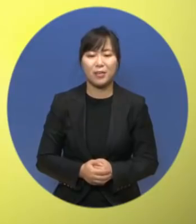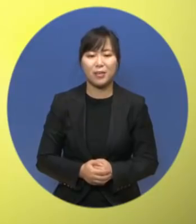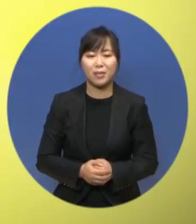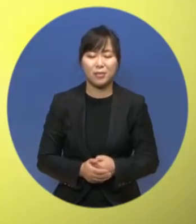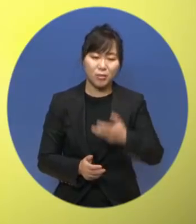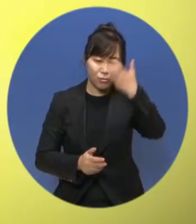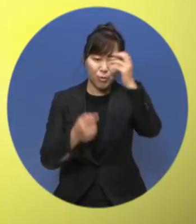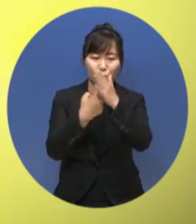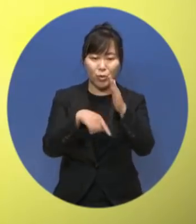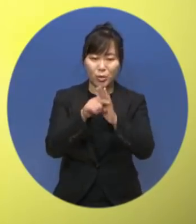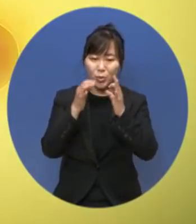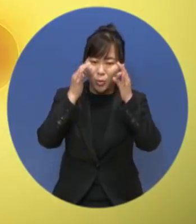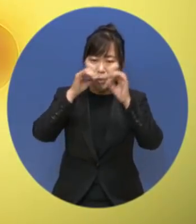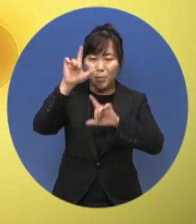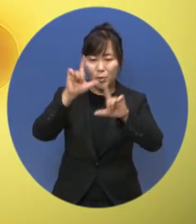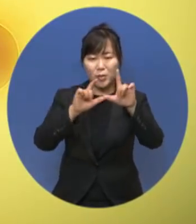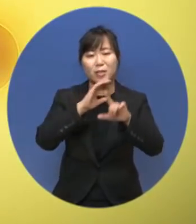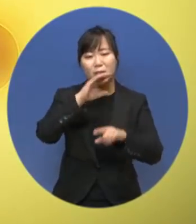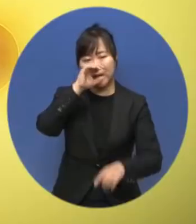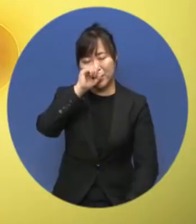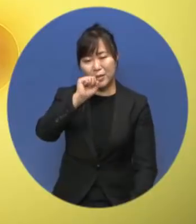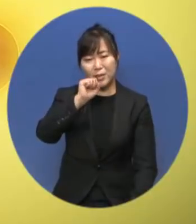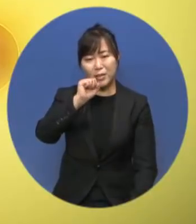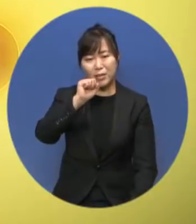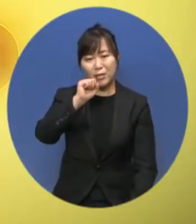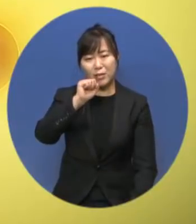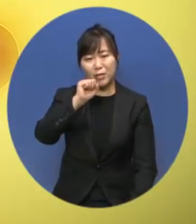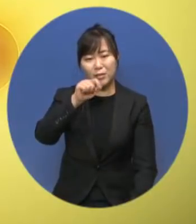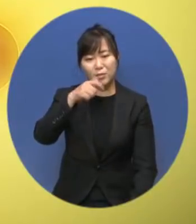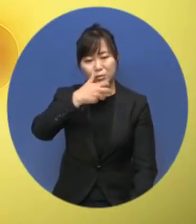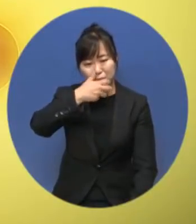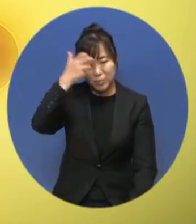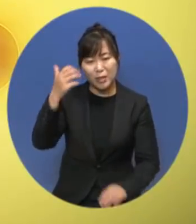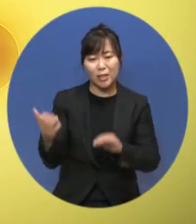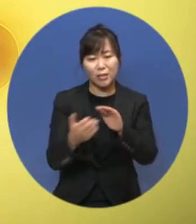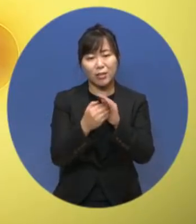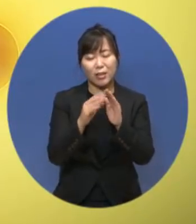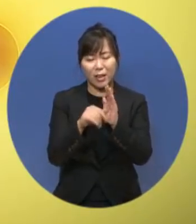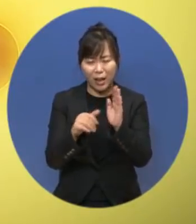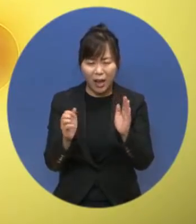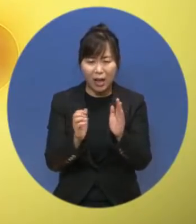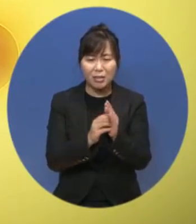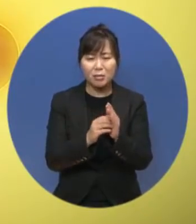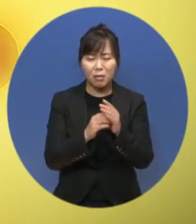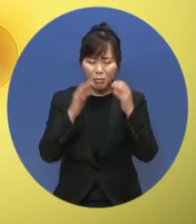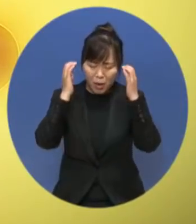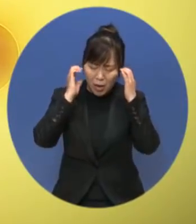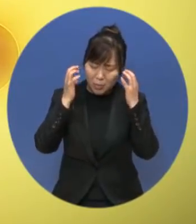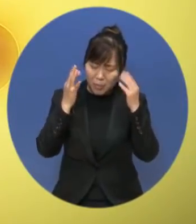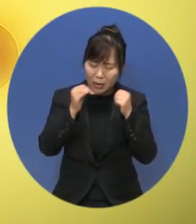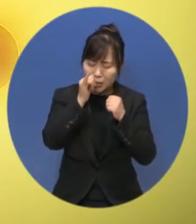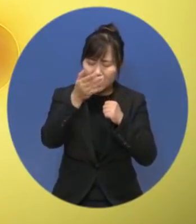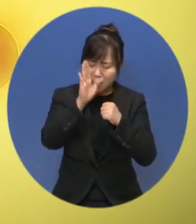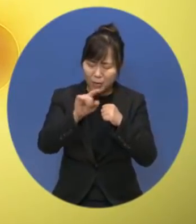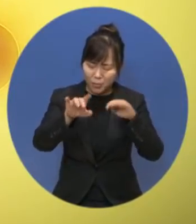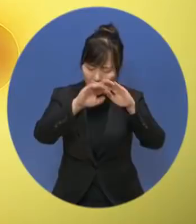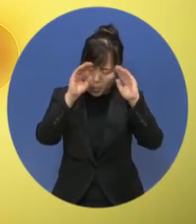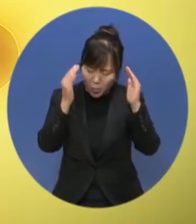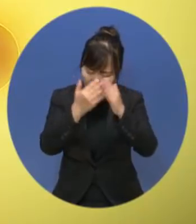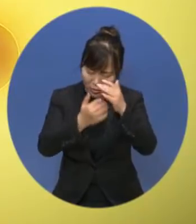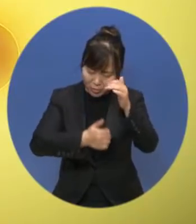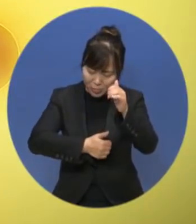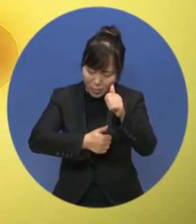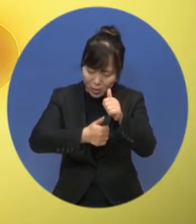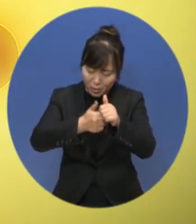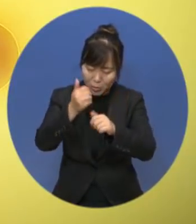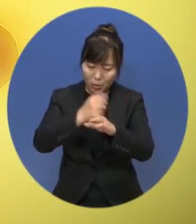꿈을 위해서 노력하시는 모습이 정말 좋습니다. 그 꿈을 이루기까지 우여곡절이 있겠지만 그것들을 모두